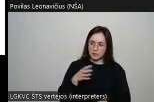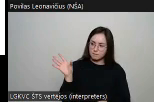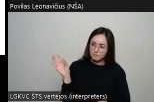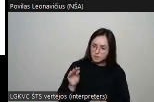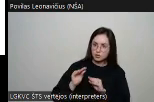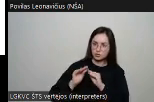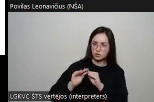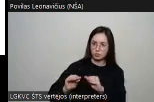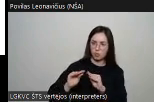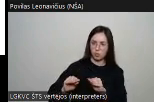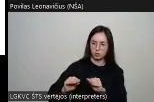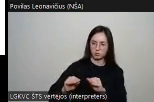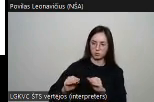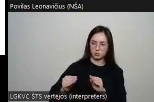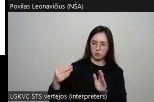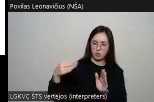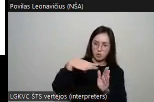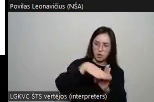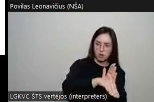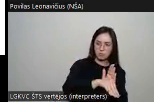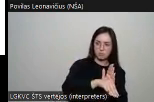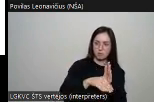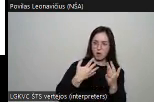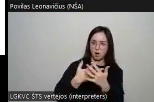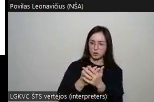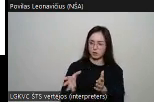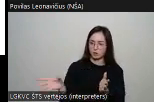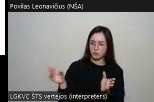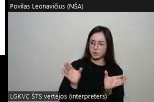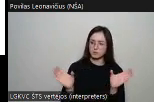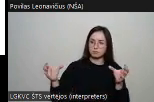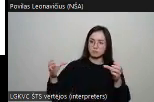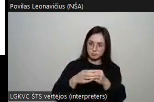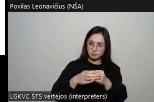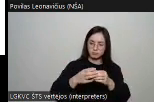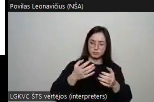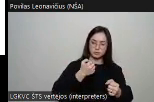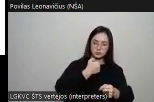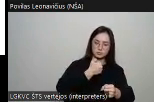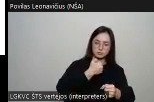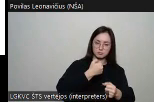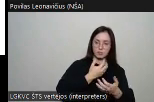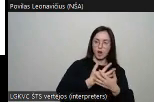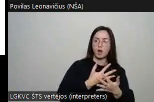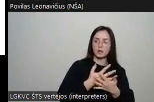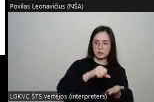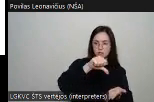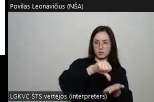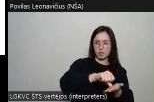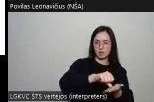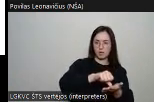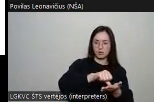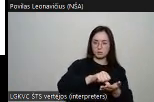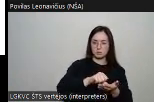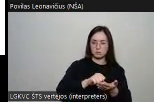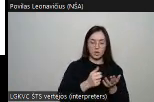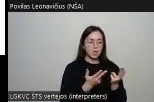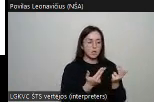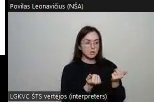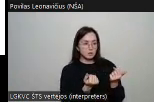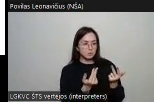mokytojas, visi mokyklų mokytojai vis tik tai dalyvautų procese. Ar nesutiktume? Taip. Neturėtų